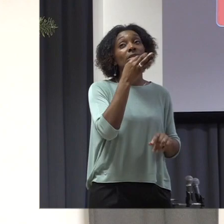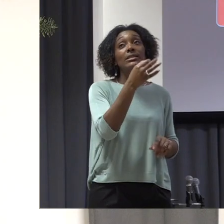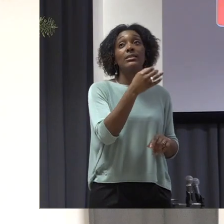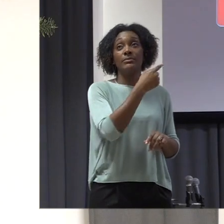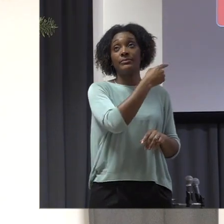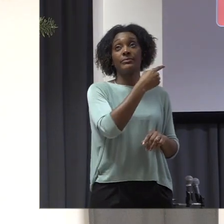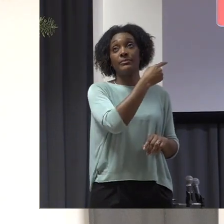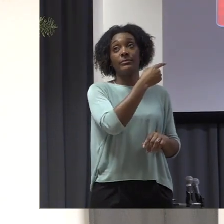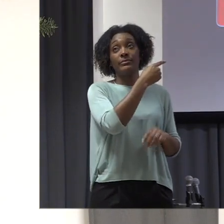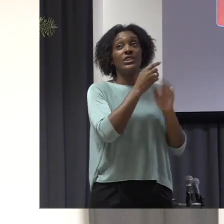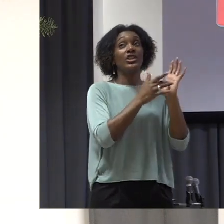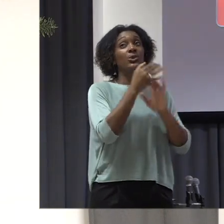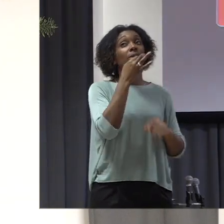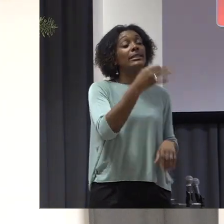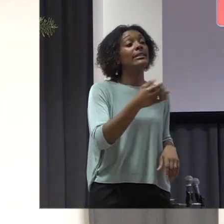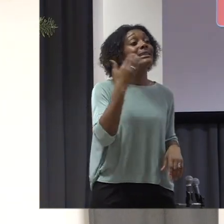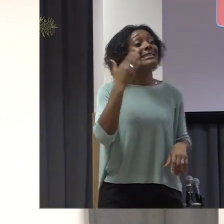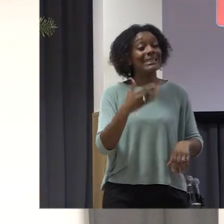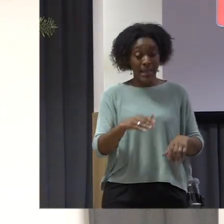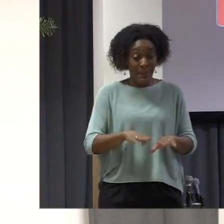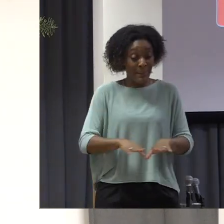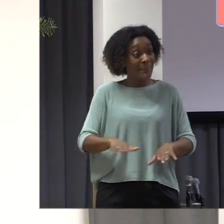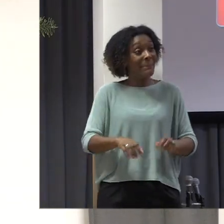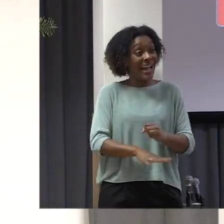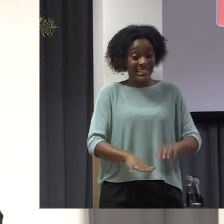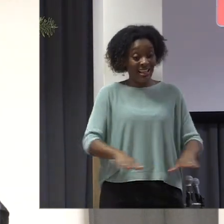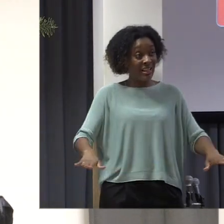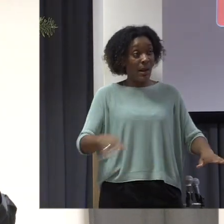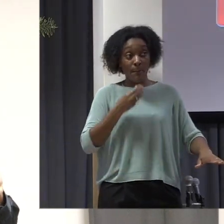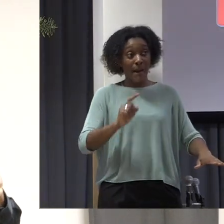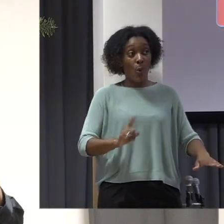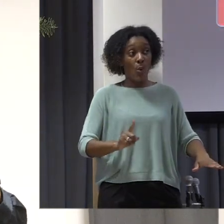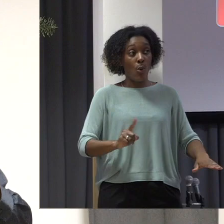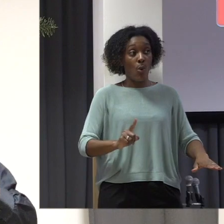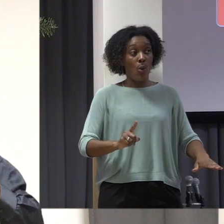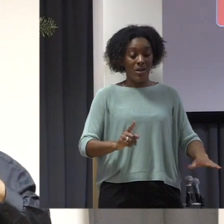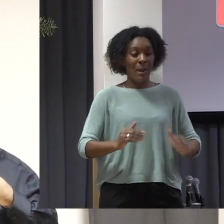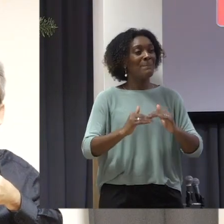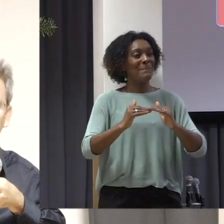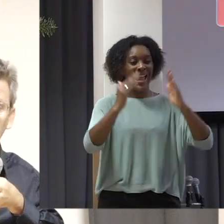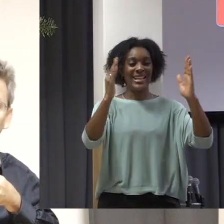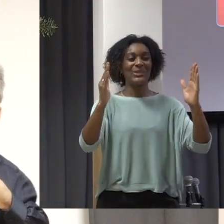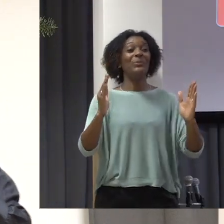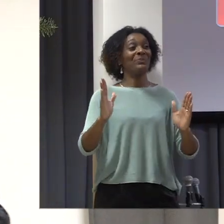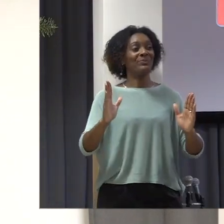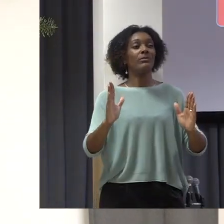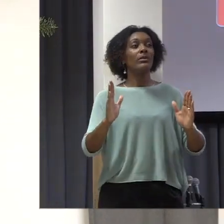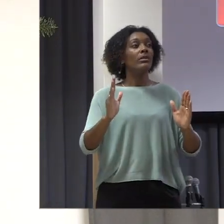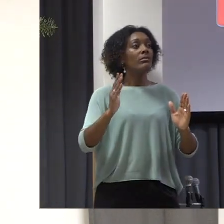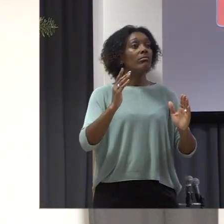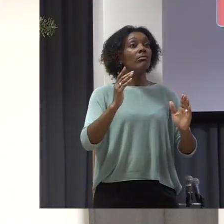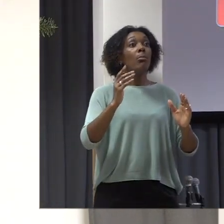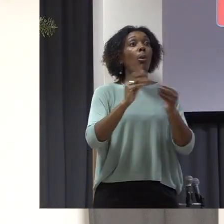parabole, eh ben, en n'ayant pas posé les bons fondements, forcément, dès les premiers obstacles qui vont arriver, notre